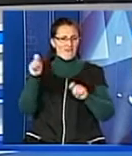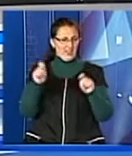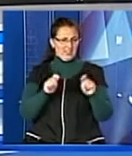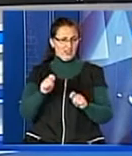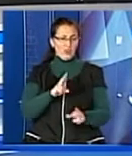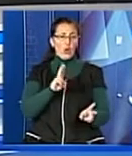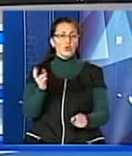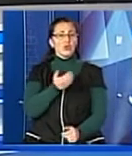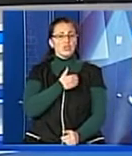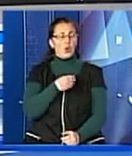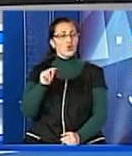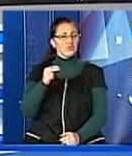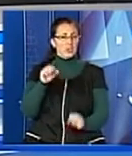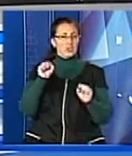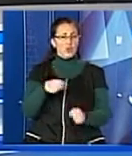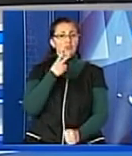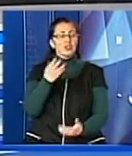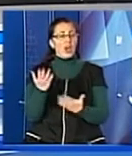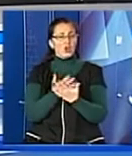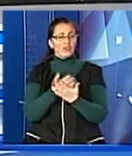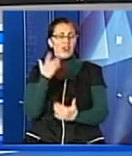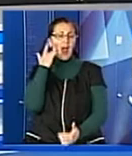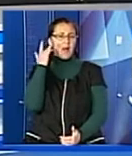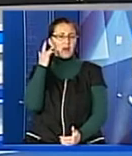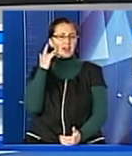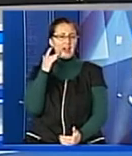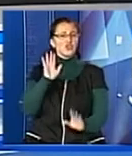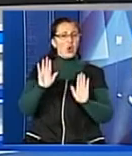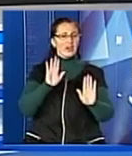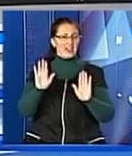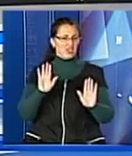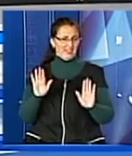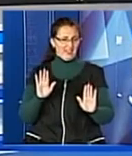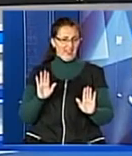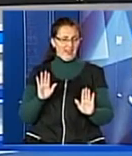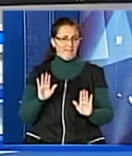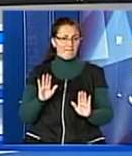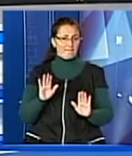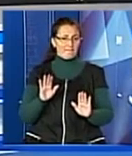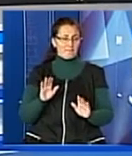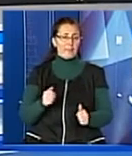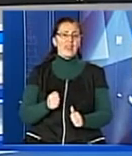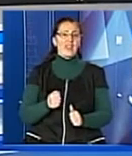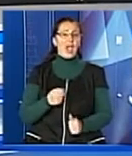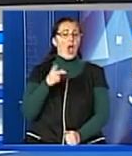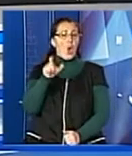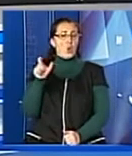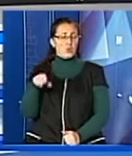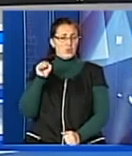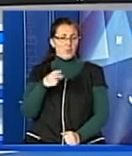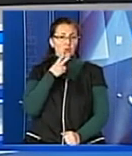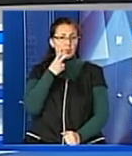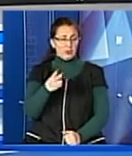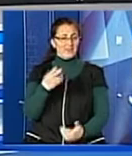матимуть змогу вже в четвер переглянути фільм американського кінорежисера Дарена Аронофскі. Зокрема, глядачі переглянуть